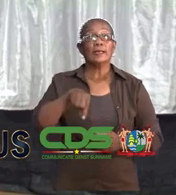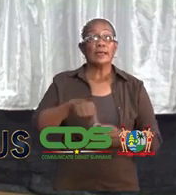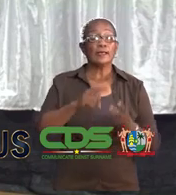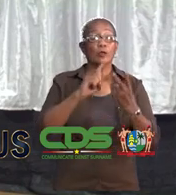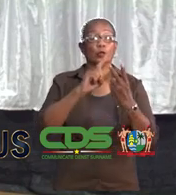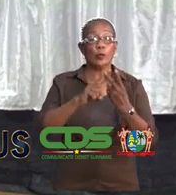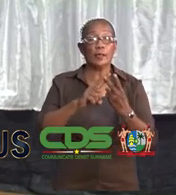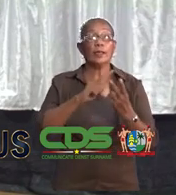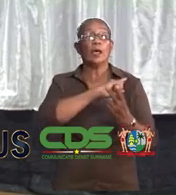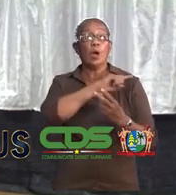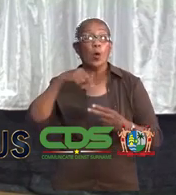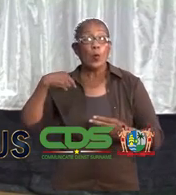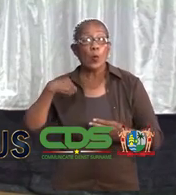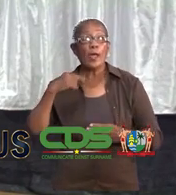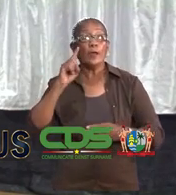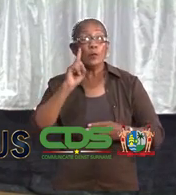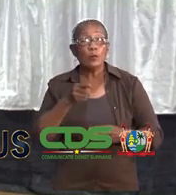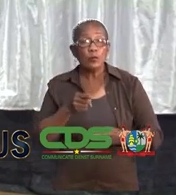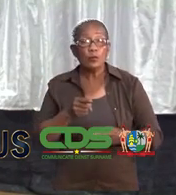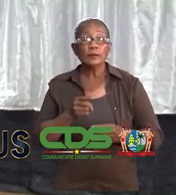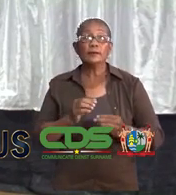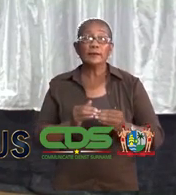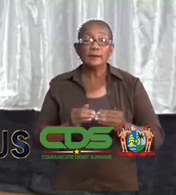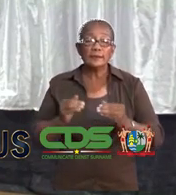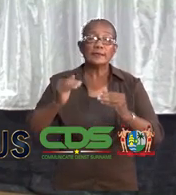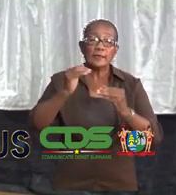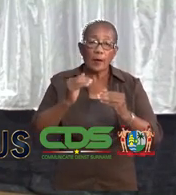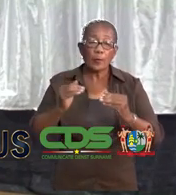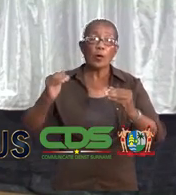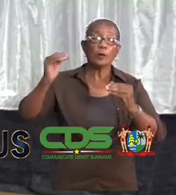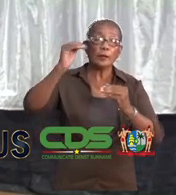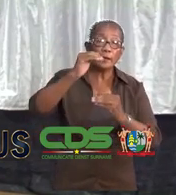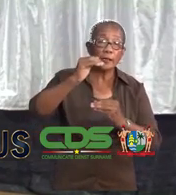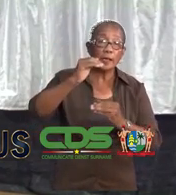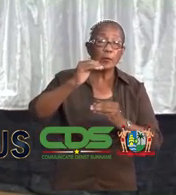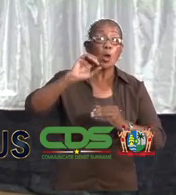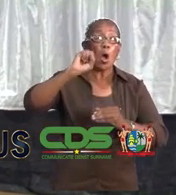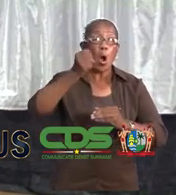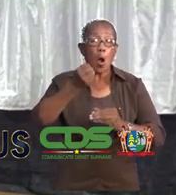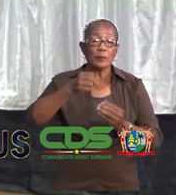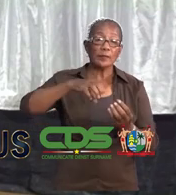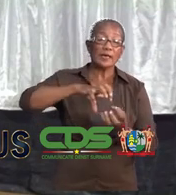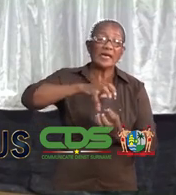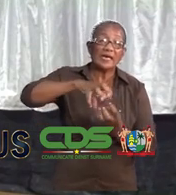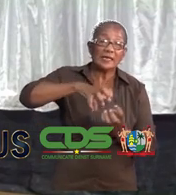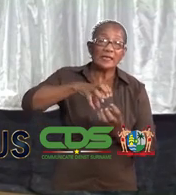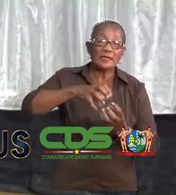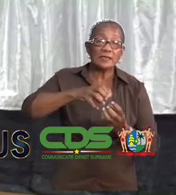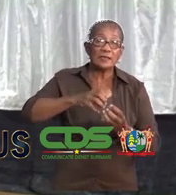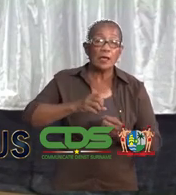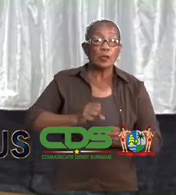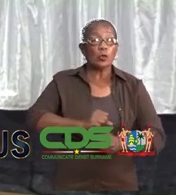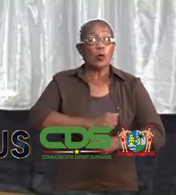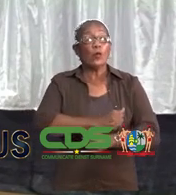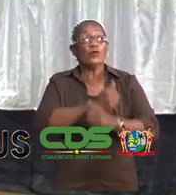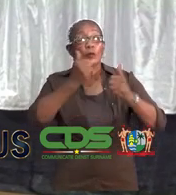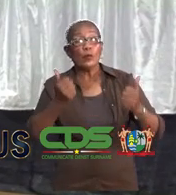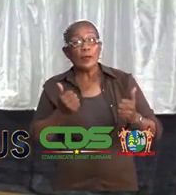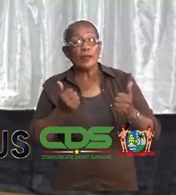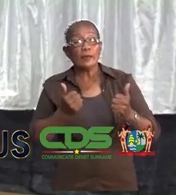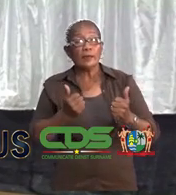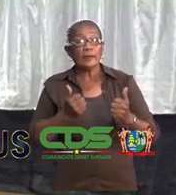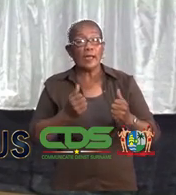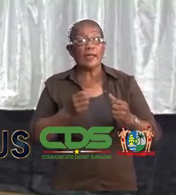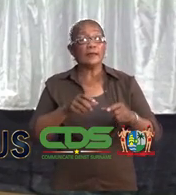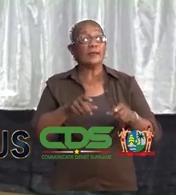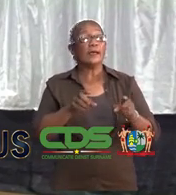tweede. Wij moeten stappen ondernemen terwijl we bezig zijn crisis te overwinnen en stabiliteit en herstel te realiseren. Moet